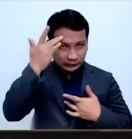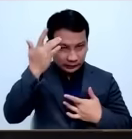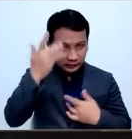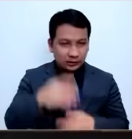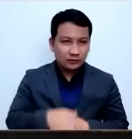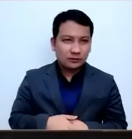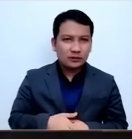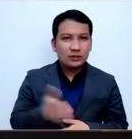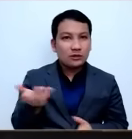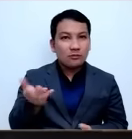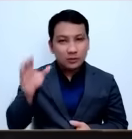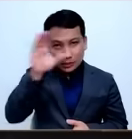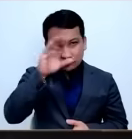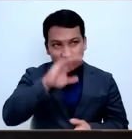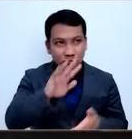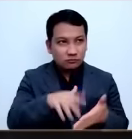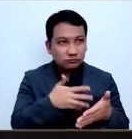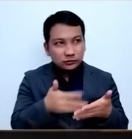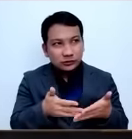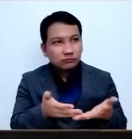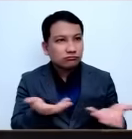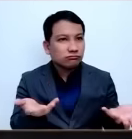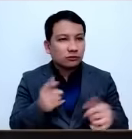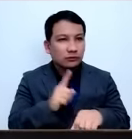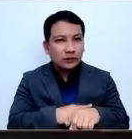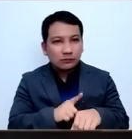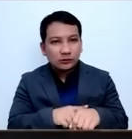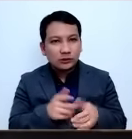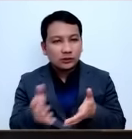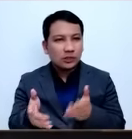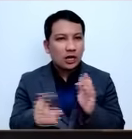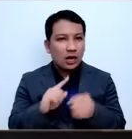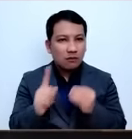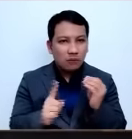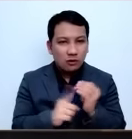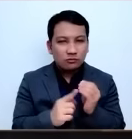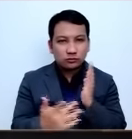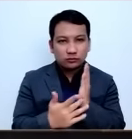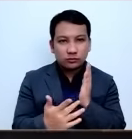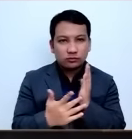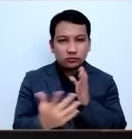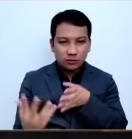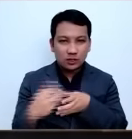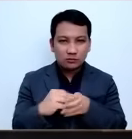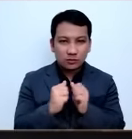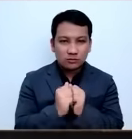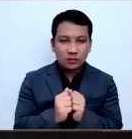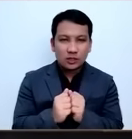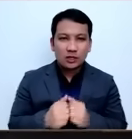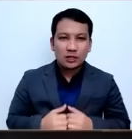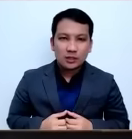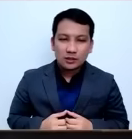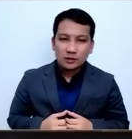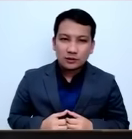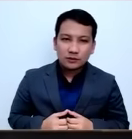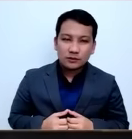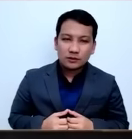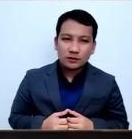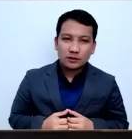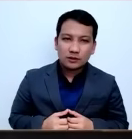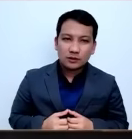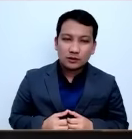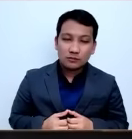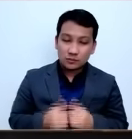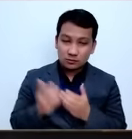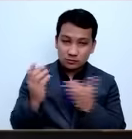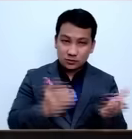we have much to discuss with him in terms of the technologies that we would like for Tesla, for example, to bring